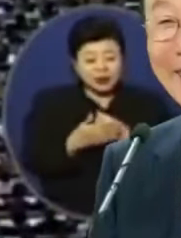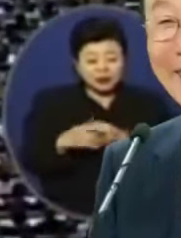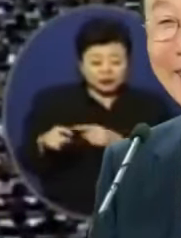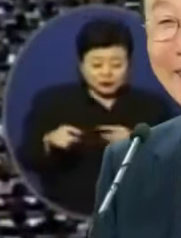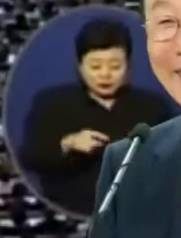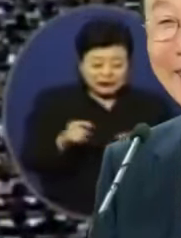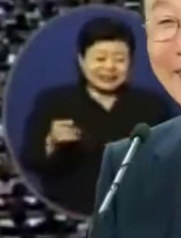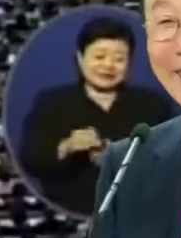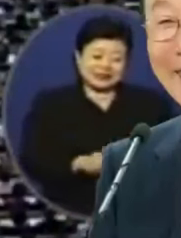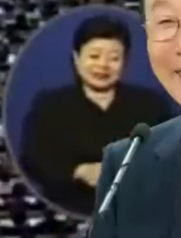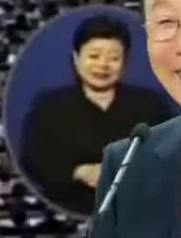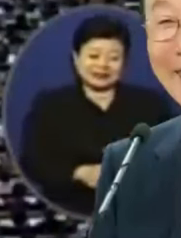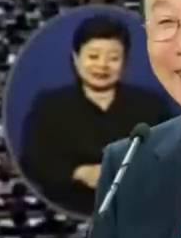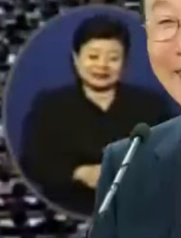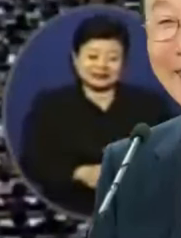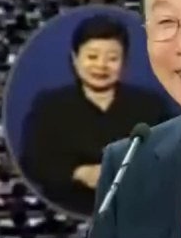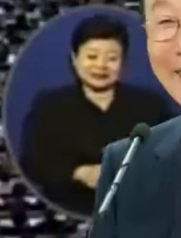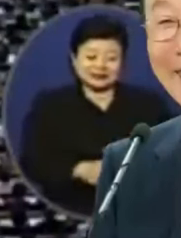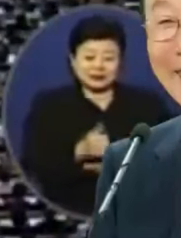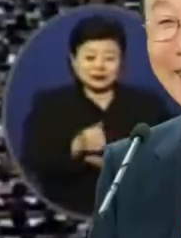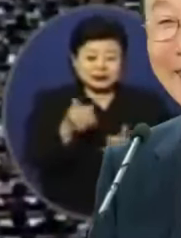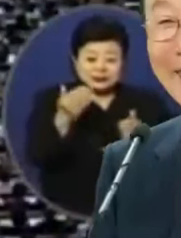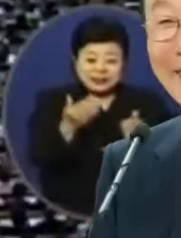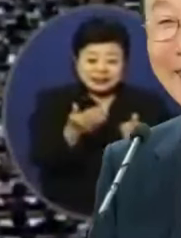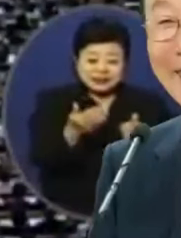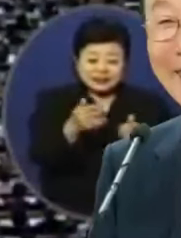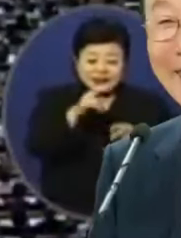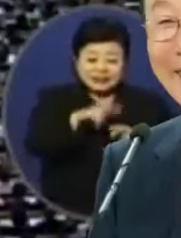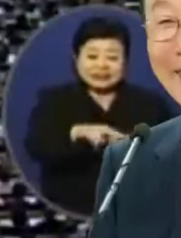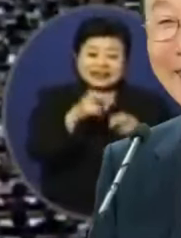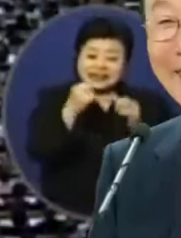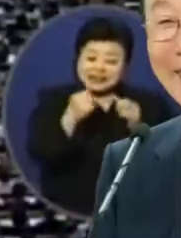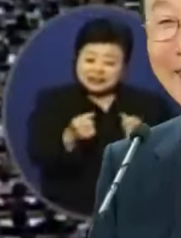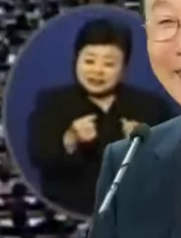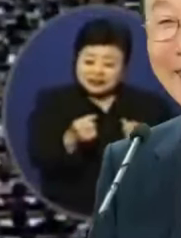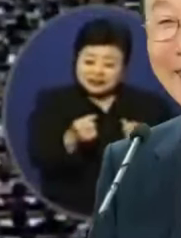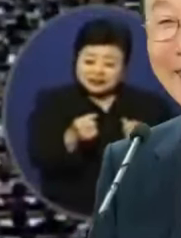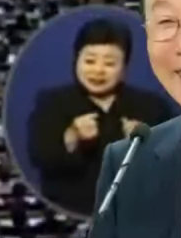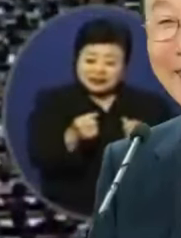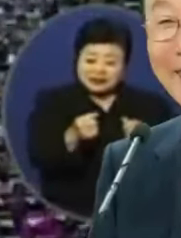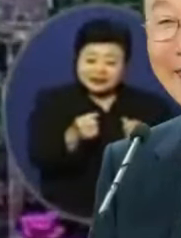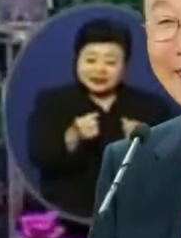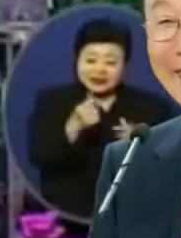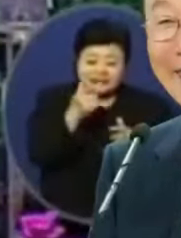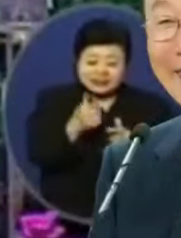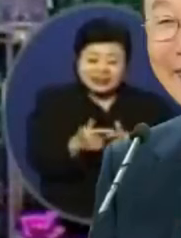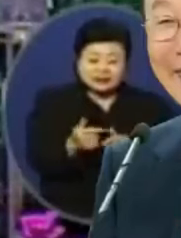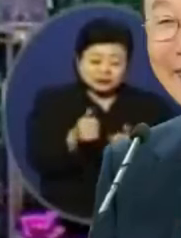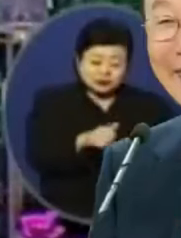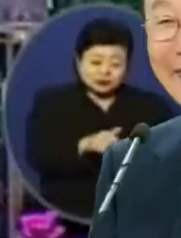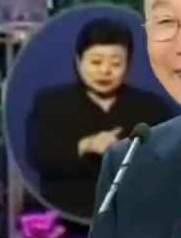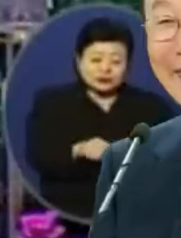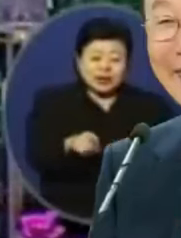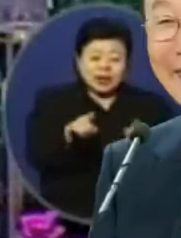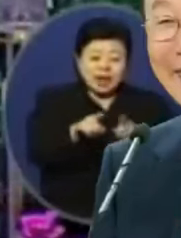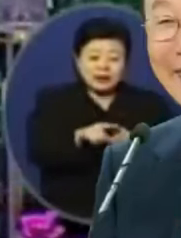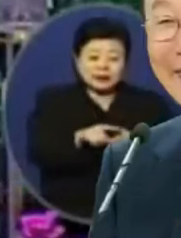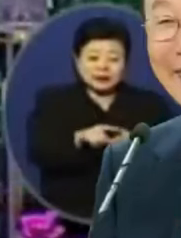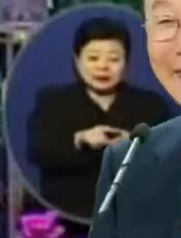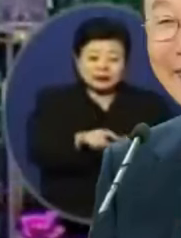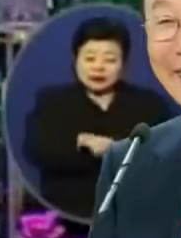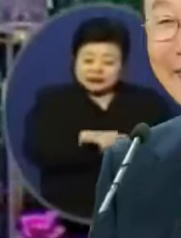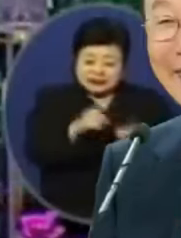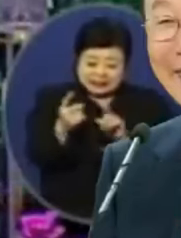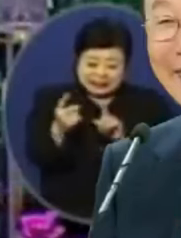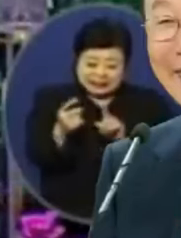되는 것입니다. 오늘 주님께서 이 자리에 계셔서 예수님의 죽으심에 동참하여 죽고 살아나심을